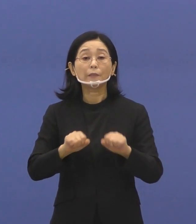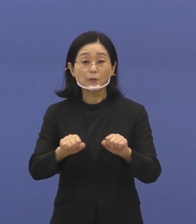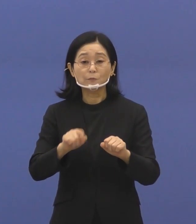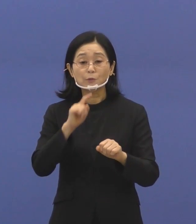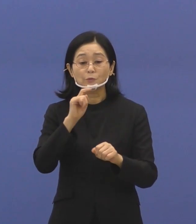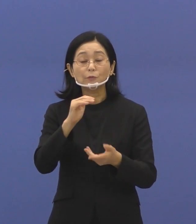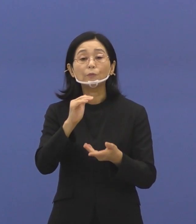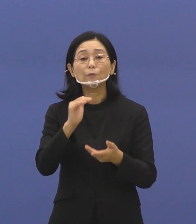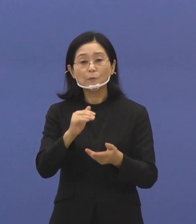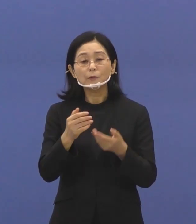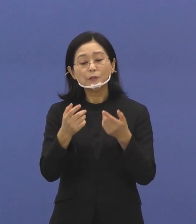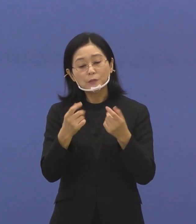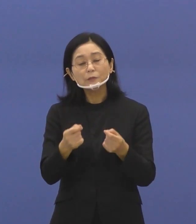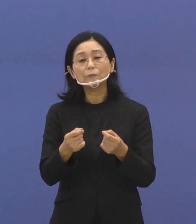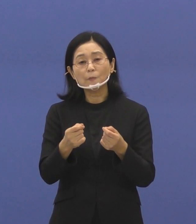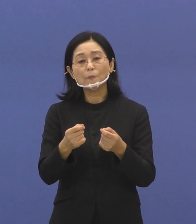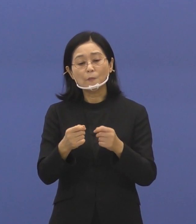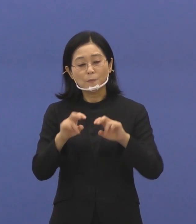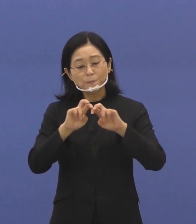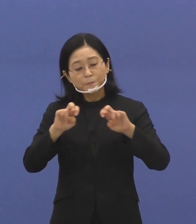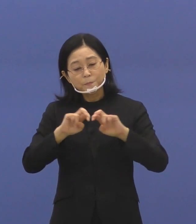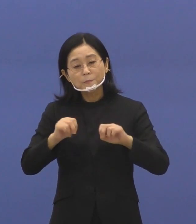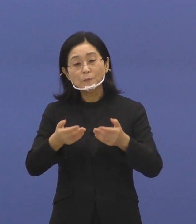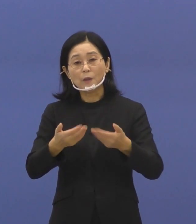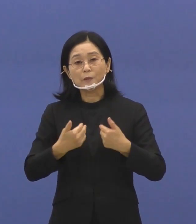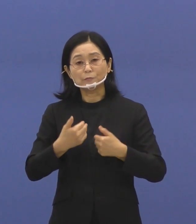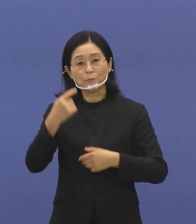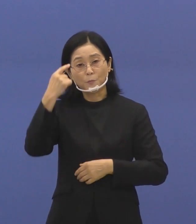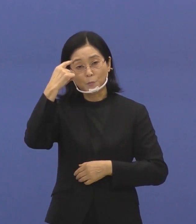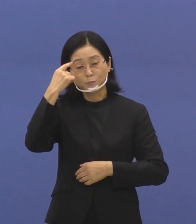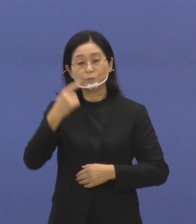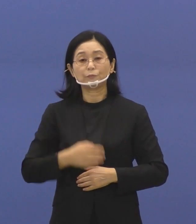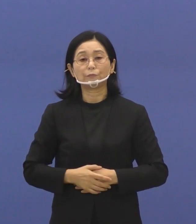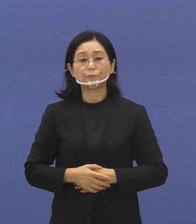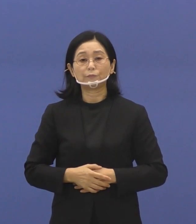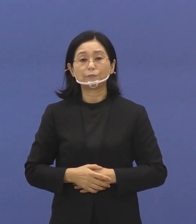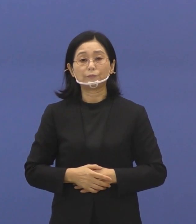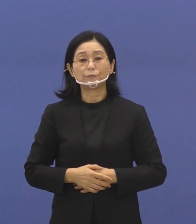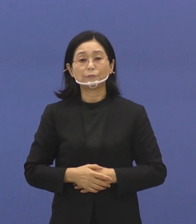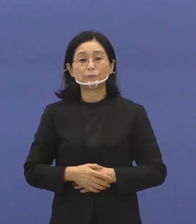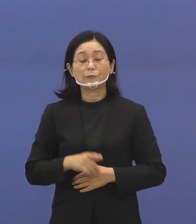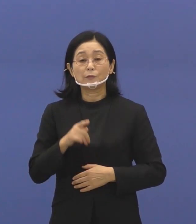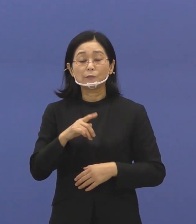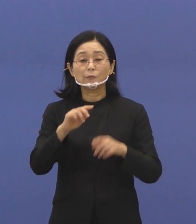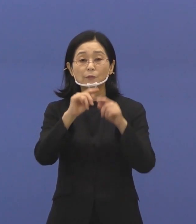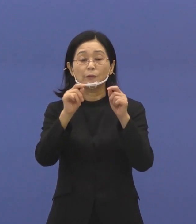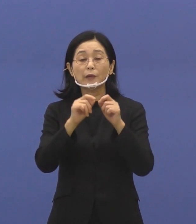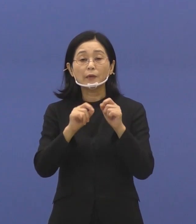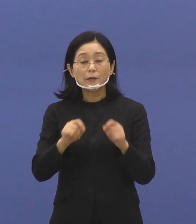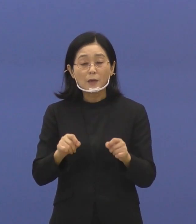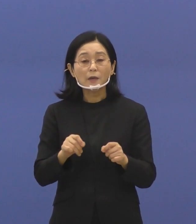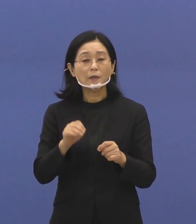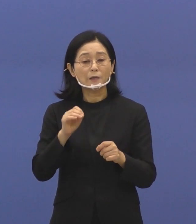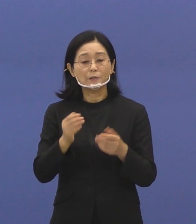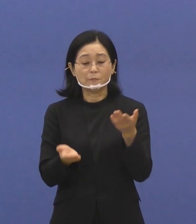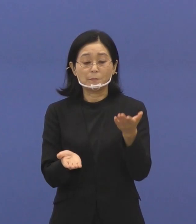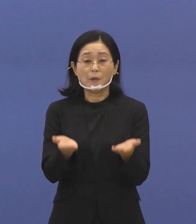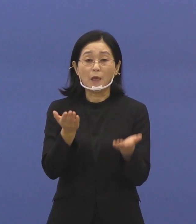らってるかなと思っておりますので、まあ、そういったところからこう、うまくバランスの取れた